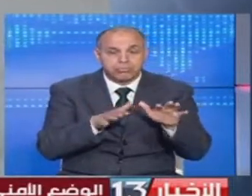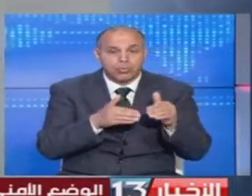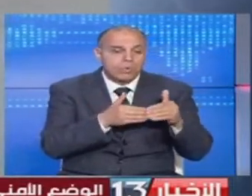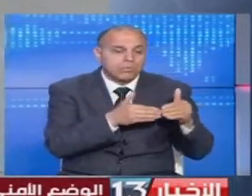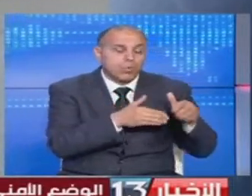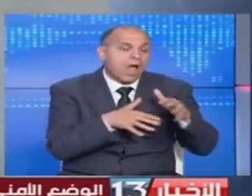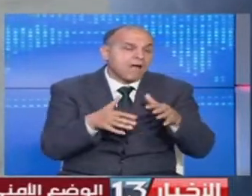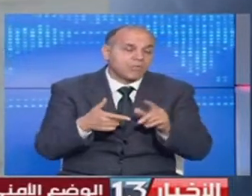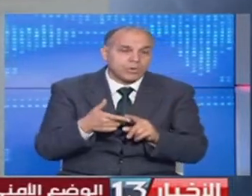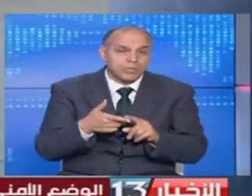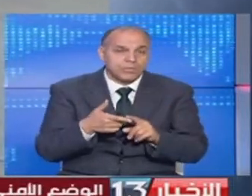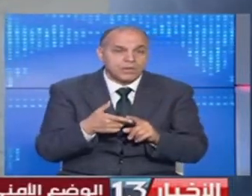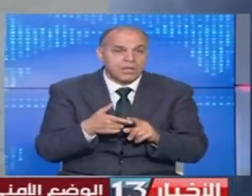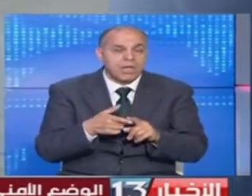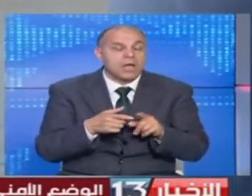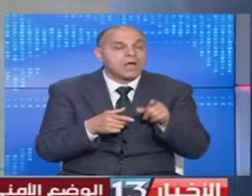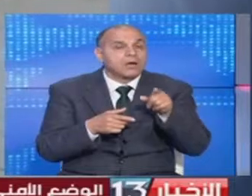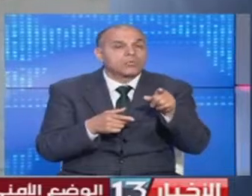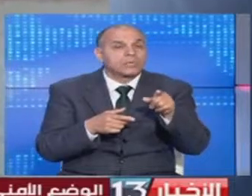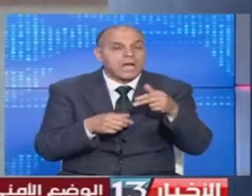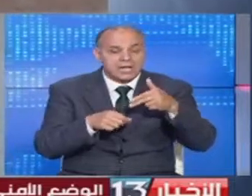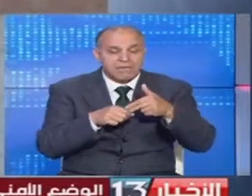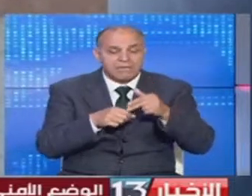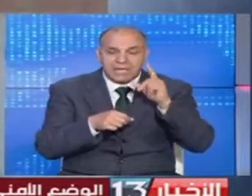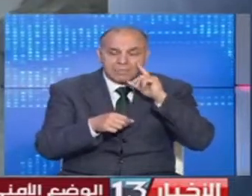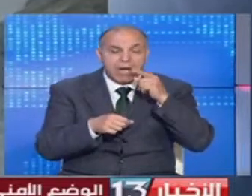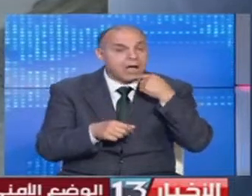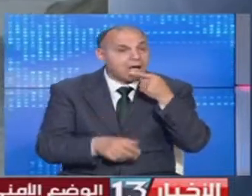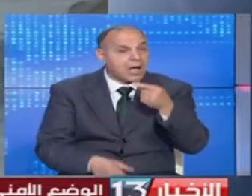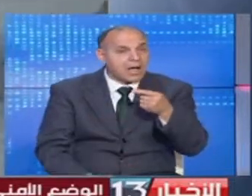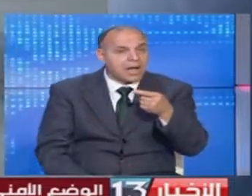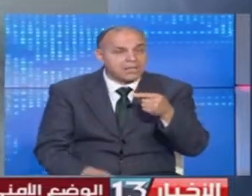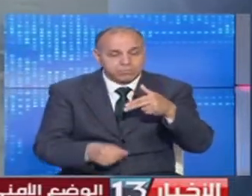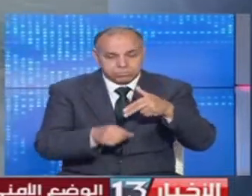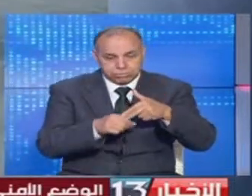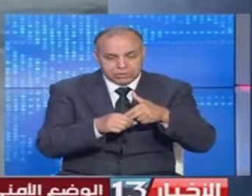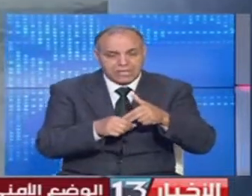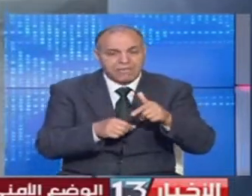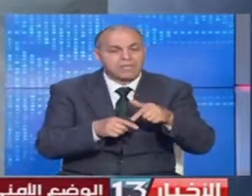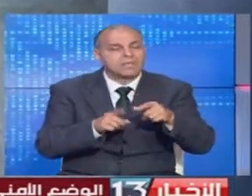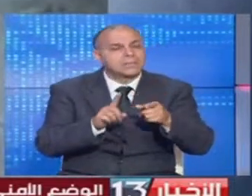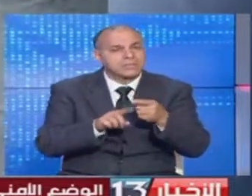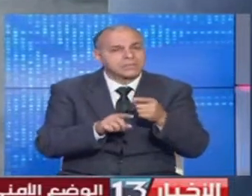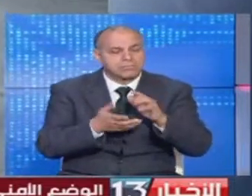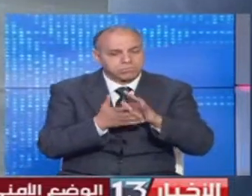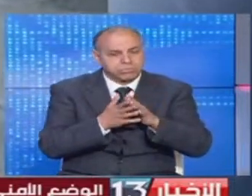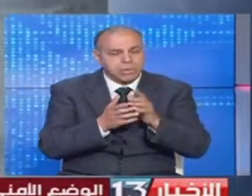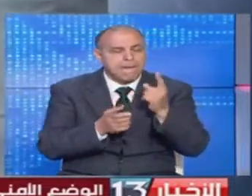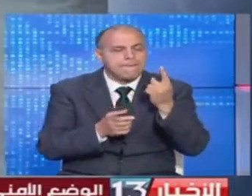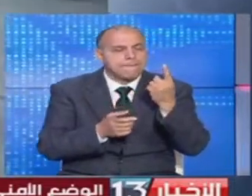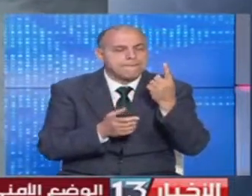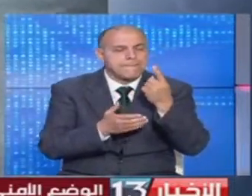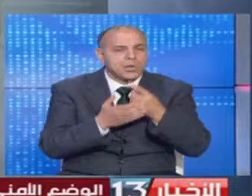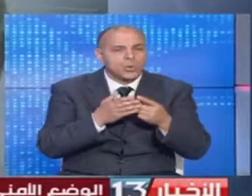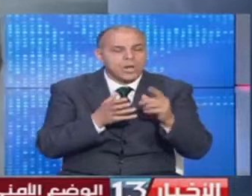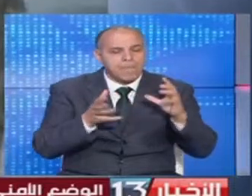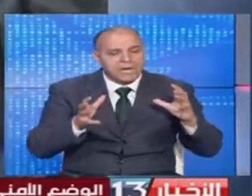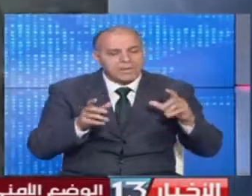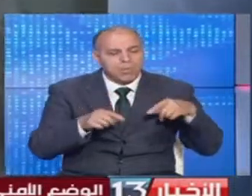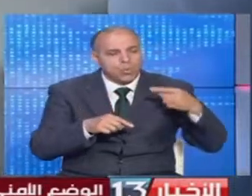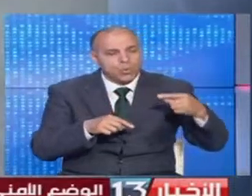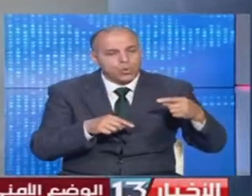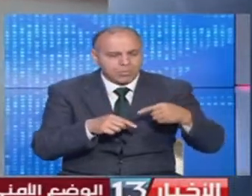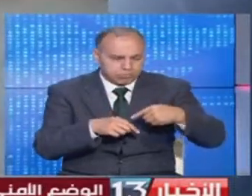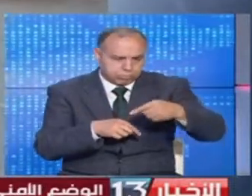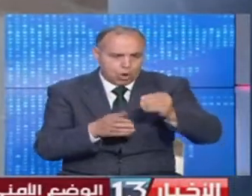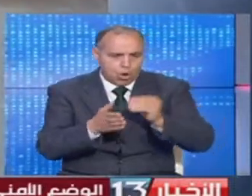والمنطقه المؤسسه الوطنيه للنفط في ليبيا افادت ان انتاج البلاد النفطي انخفض الى نحو مليون برميل يوميا في الايام